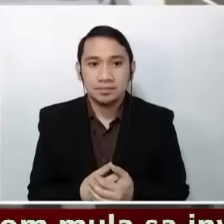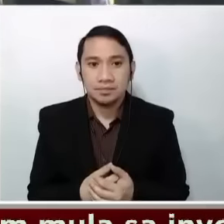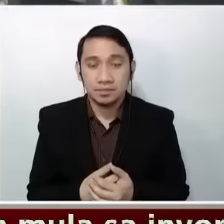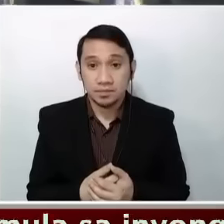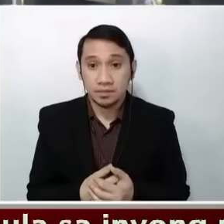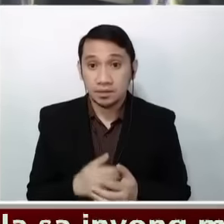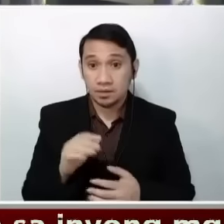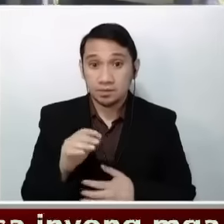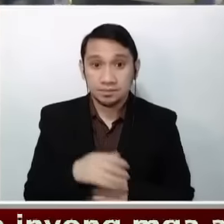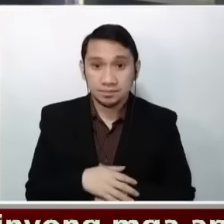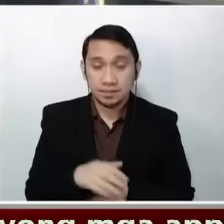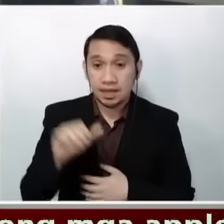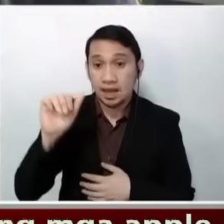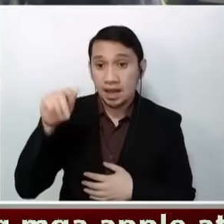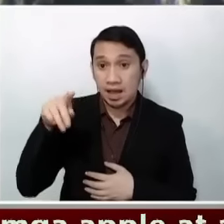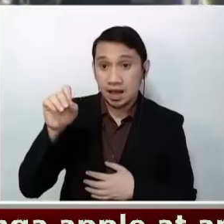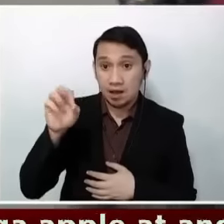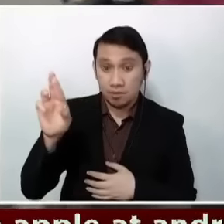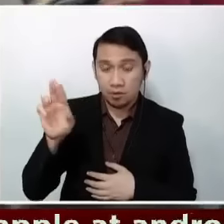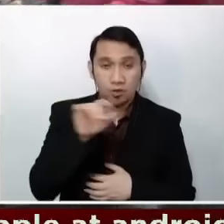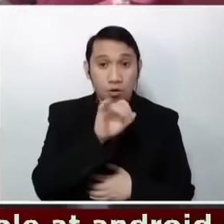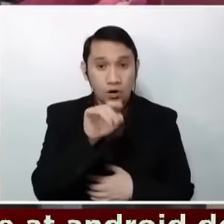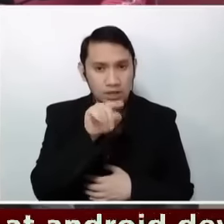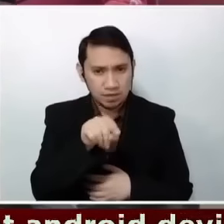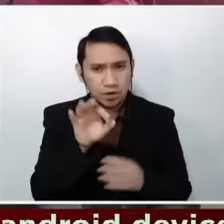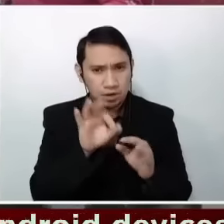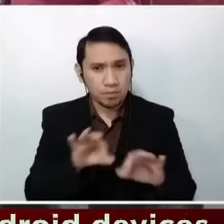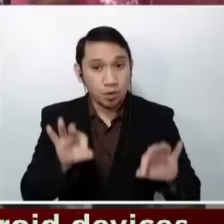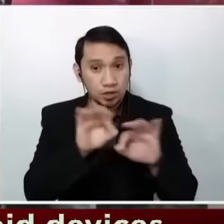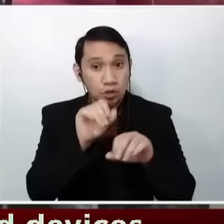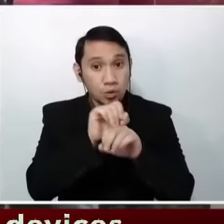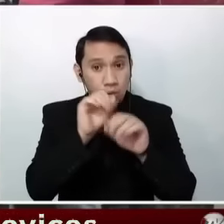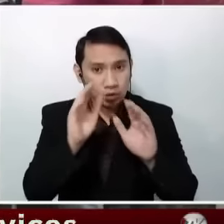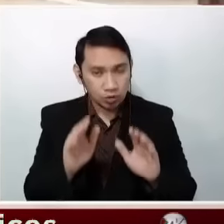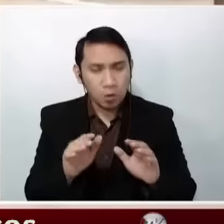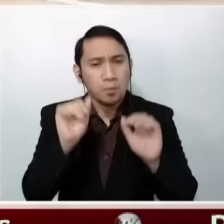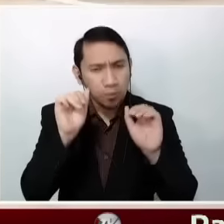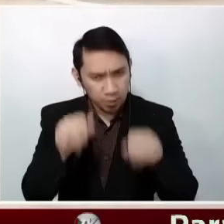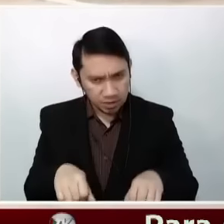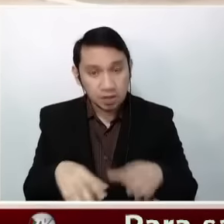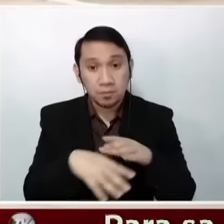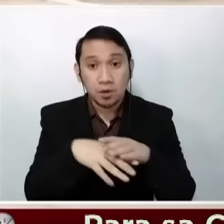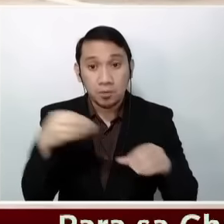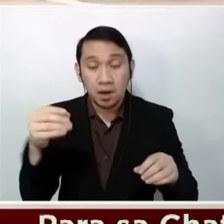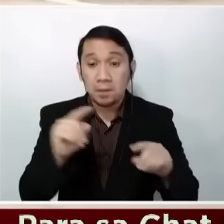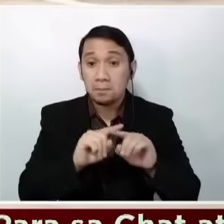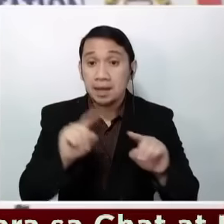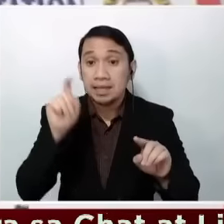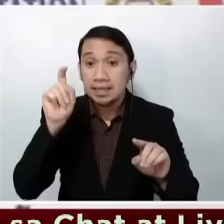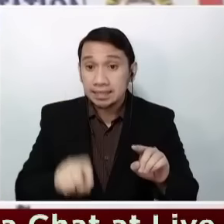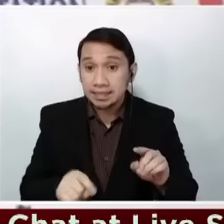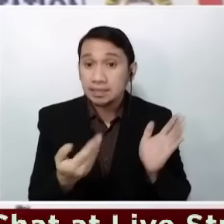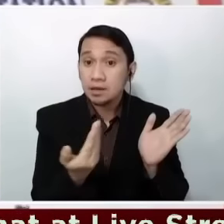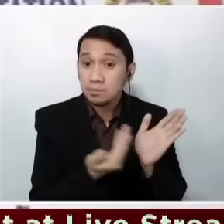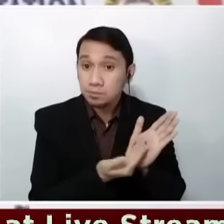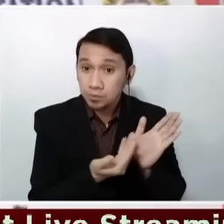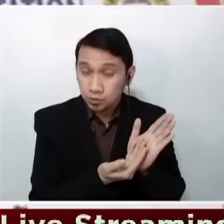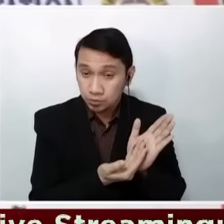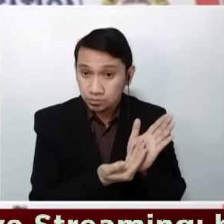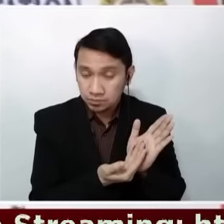Kung upper ka o essential worker, pwede namang lumabas. Pero kailangang may pruweba ka sa oras na lumabas